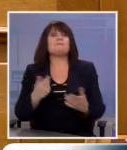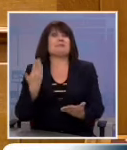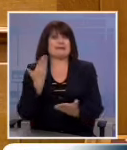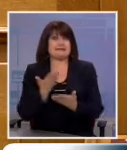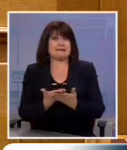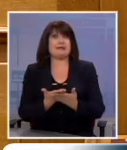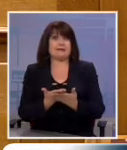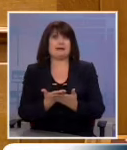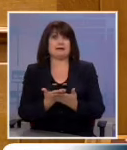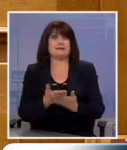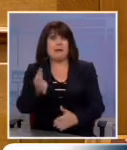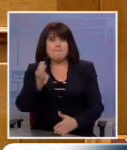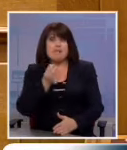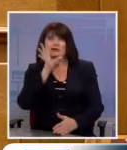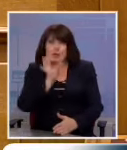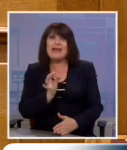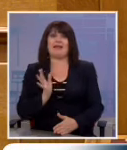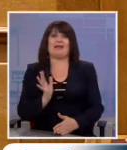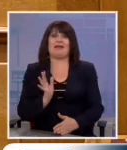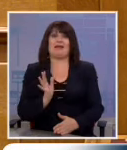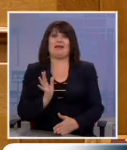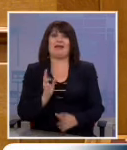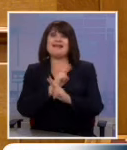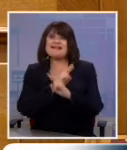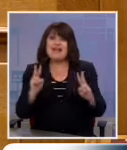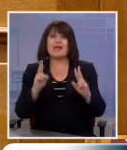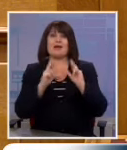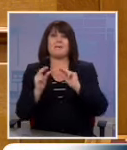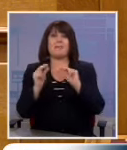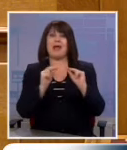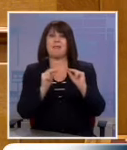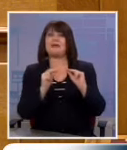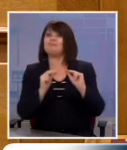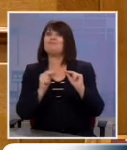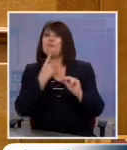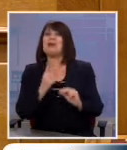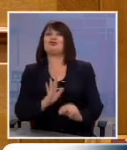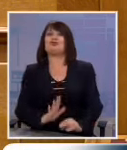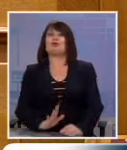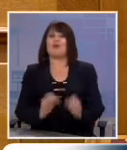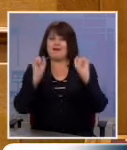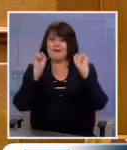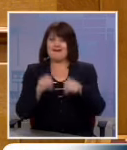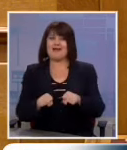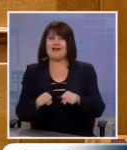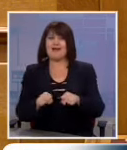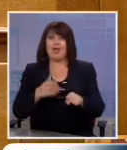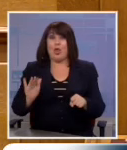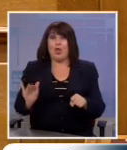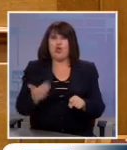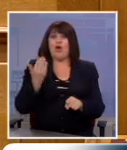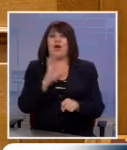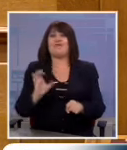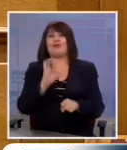Ζητάτε, πείτε το όμως τα αλήθεια, για να είναι καθαρή η κουβέντα, να εγκρίνει την έξοδό του